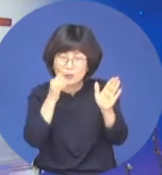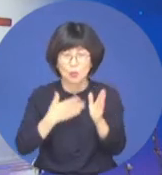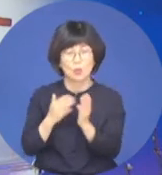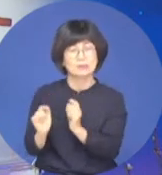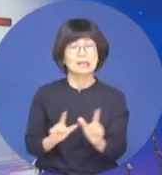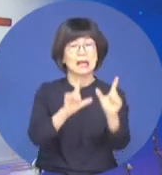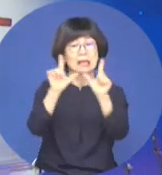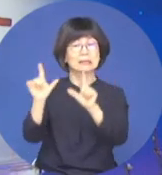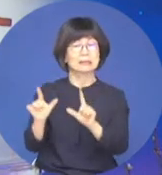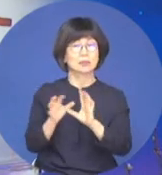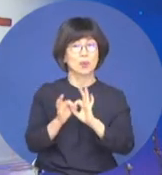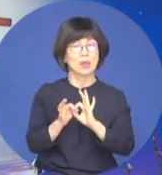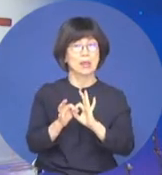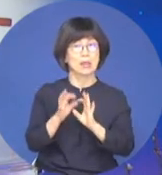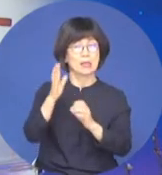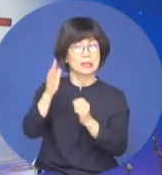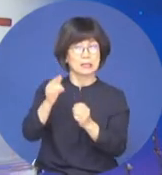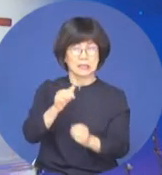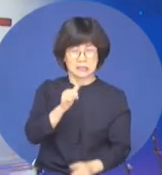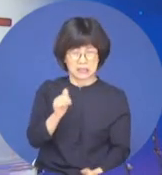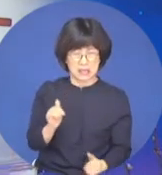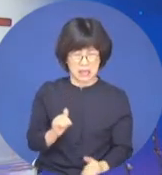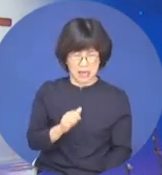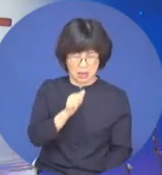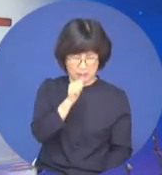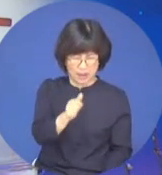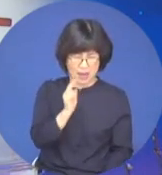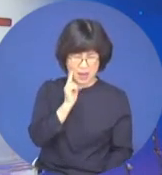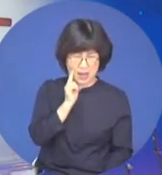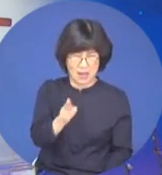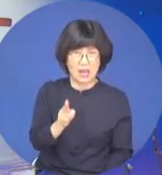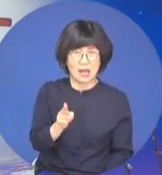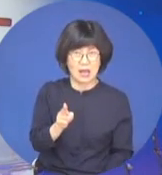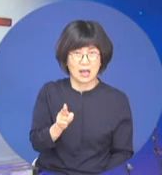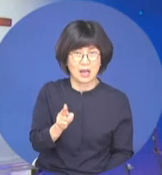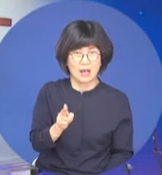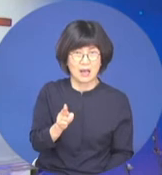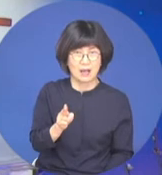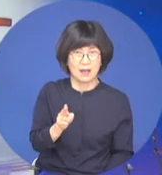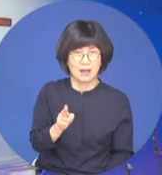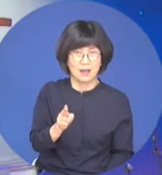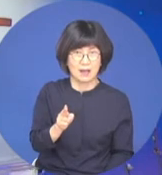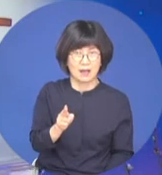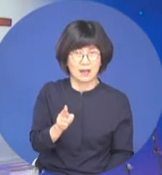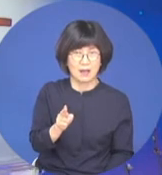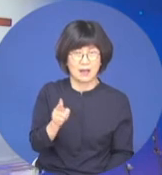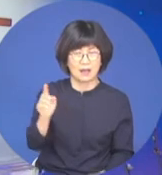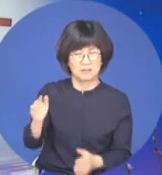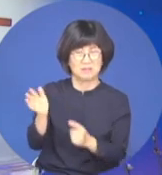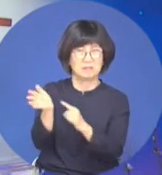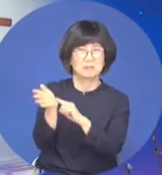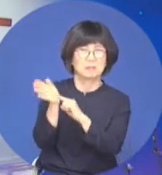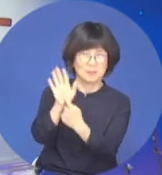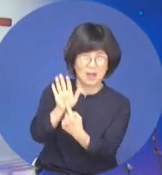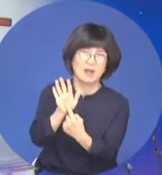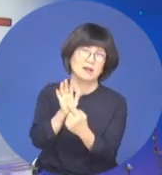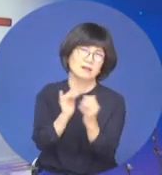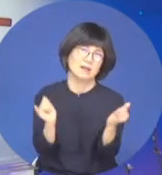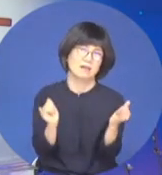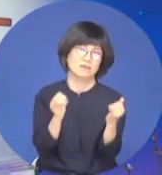정말 철저하게 죄인이고 너무 비참한, 아주 너무 비참한 인생을 드러낸 사람이 있잖아요. 근데